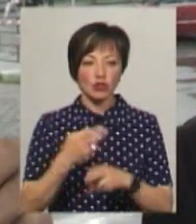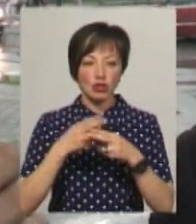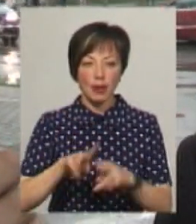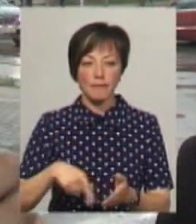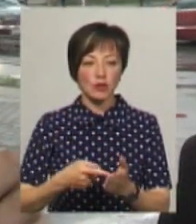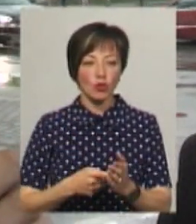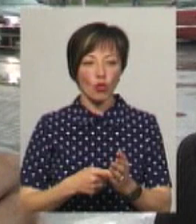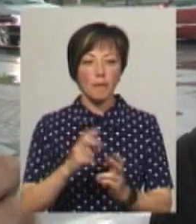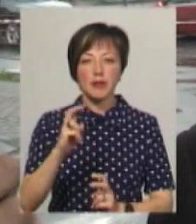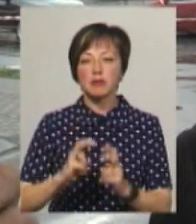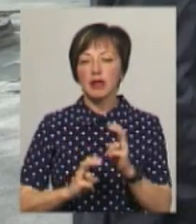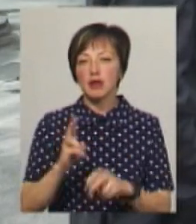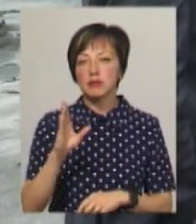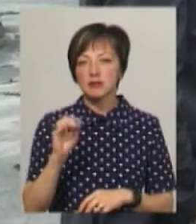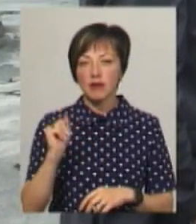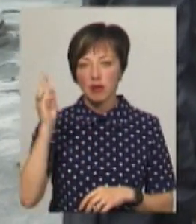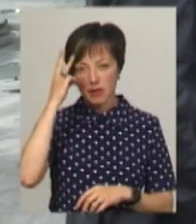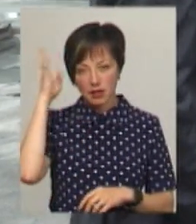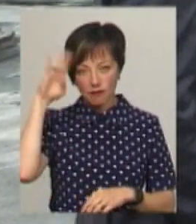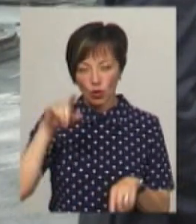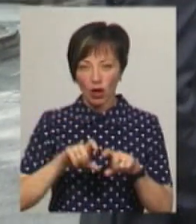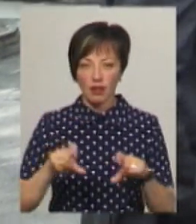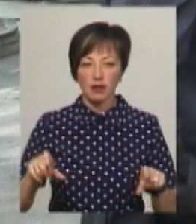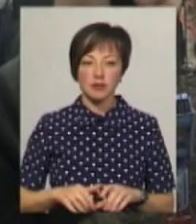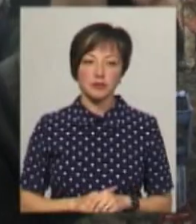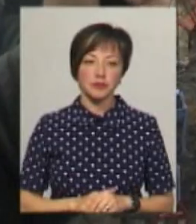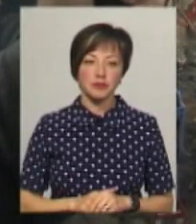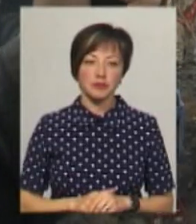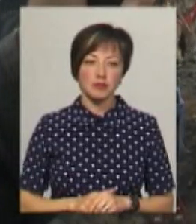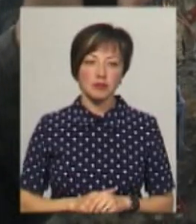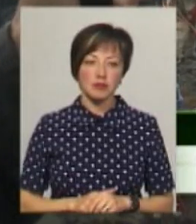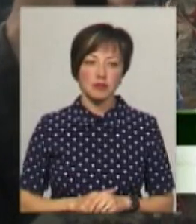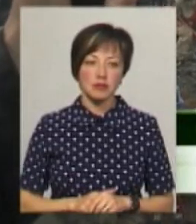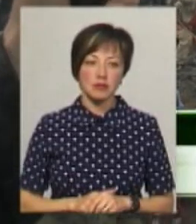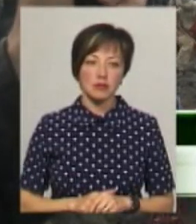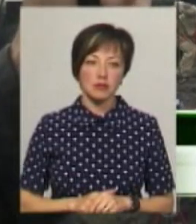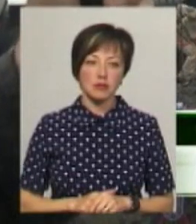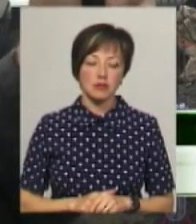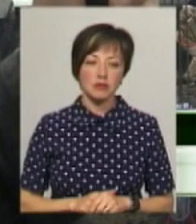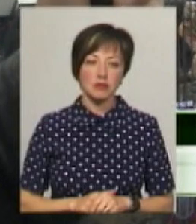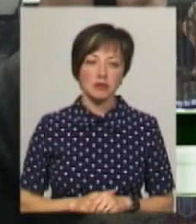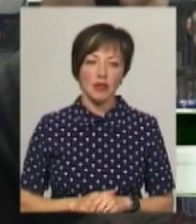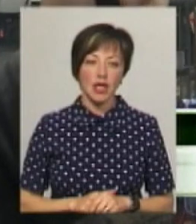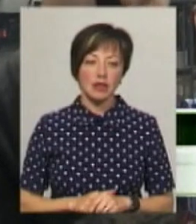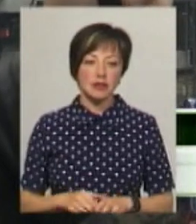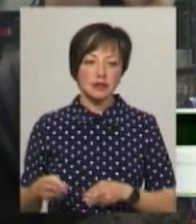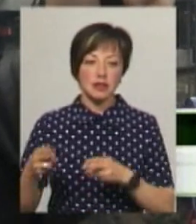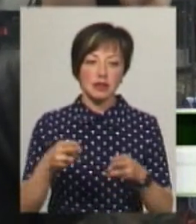міського комунального підприємства Хмельницький водоканал Станіслав Міхалець. Де заїзд до